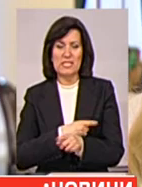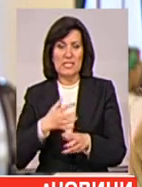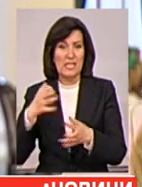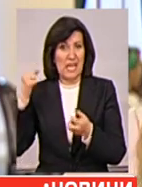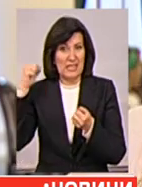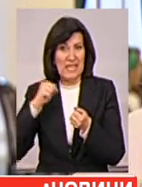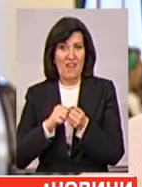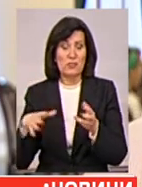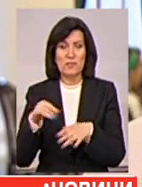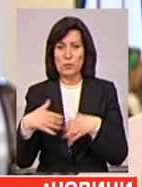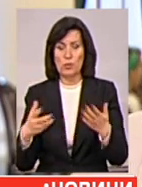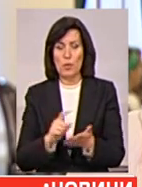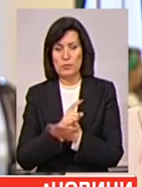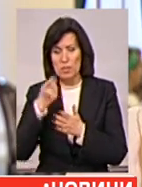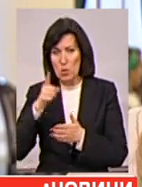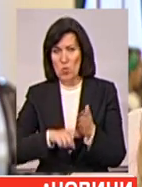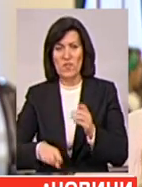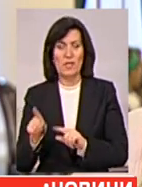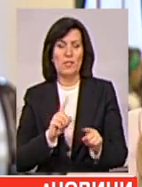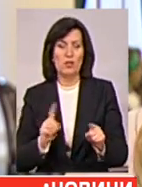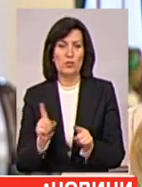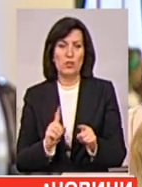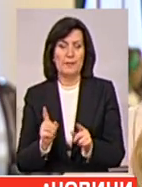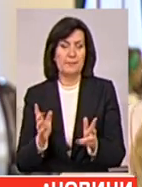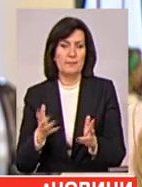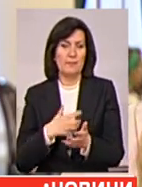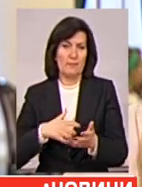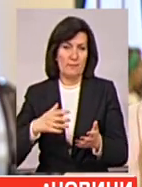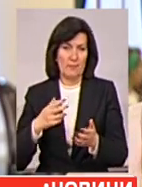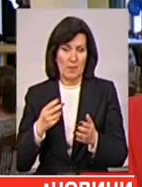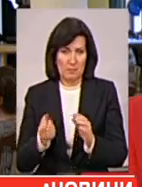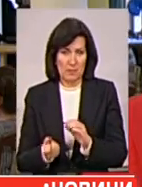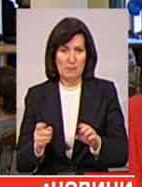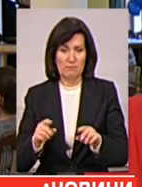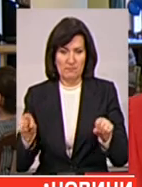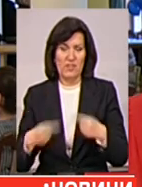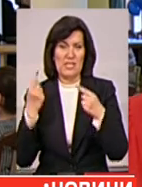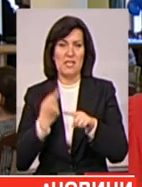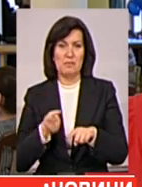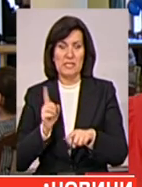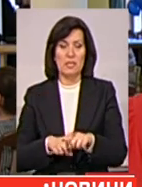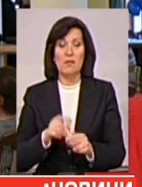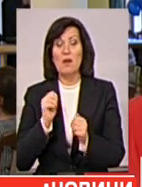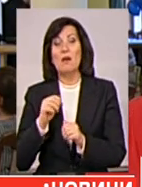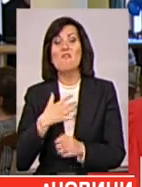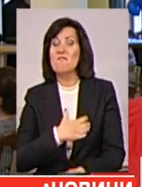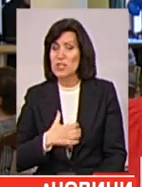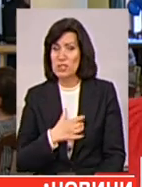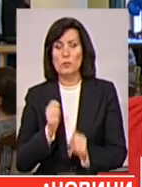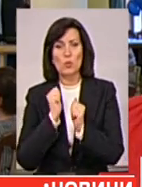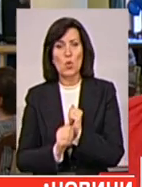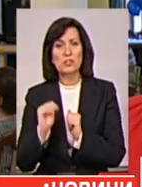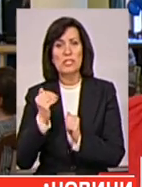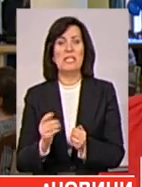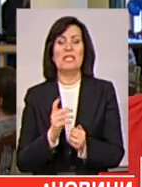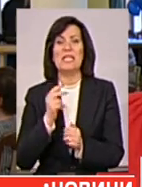давят со всех сторон, но я обязательно уверена, что мы вынырнем с этого. Вот это очень важно, каждой дитині розуміти, что она не